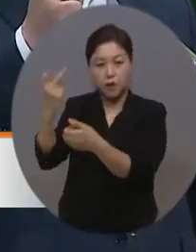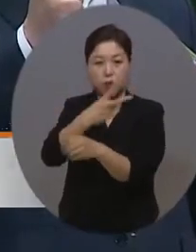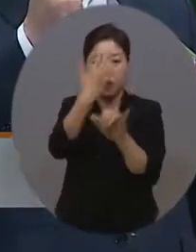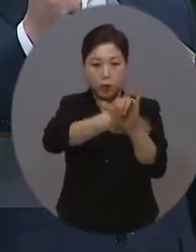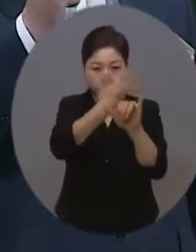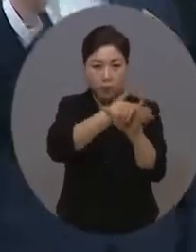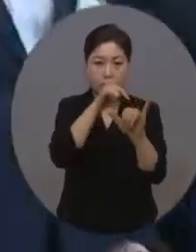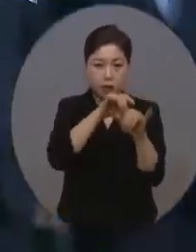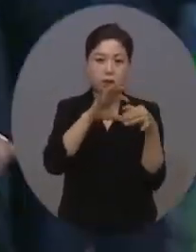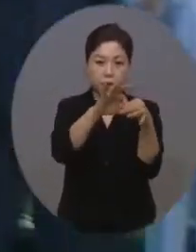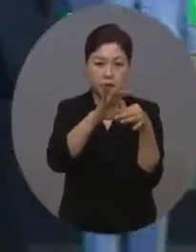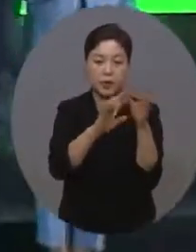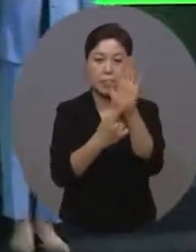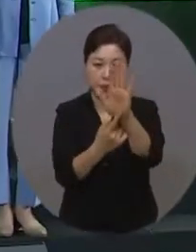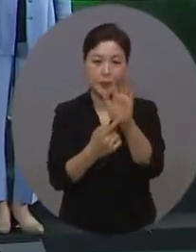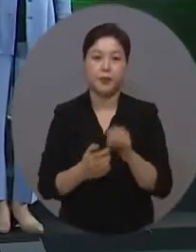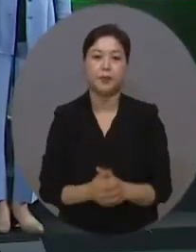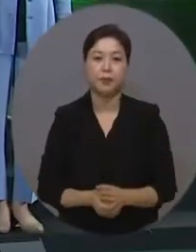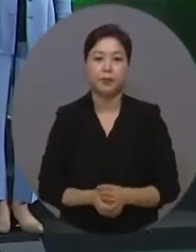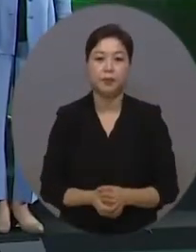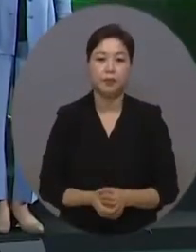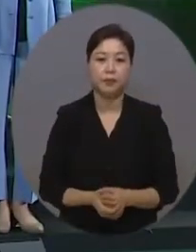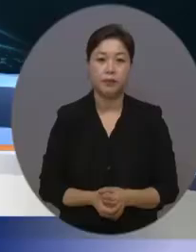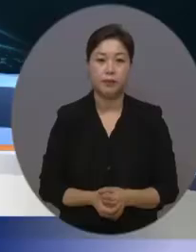통해 실시간으로 생중계됐습니다.